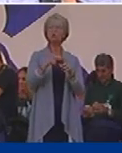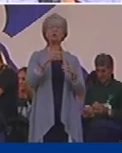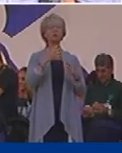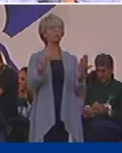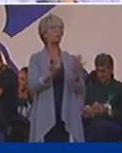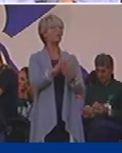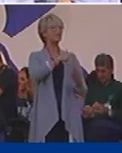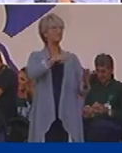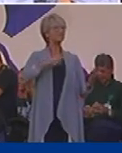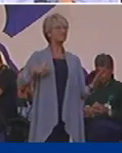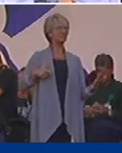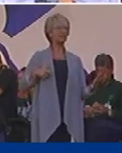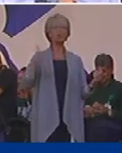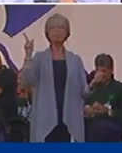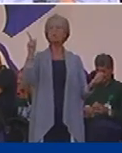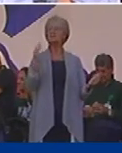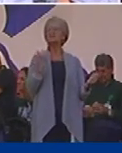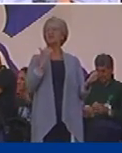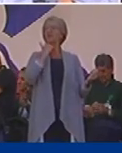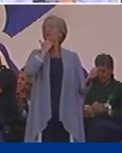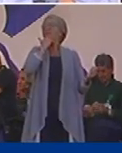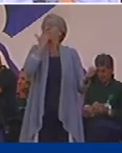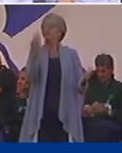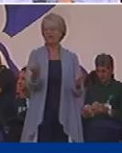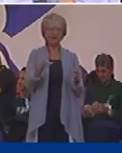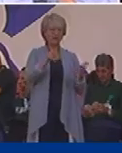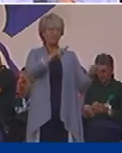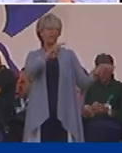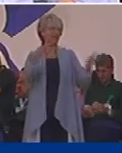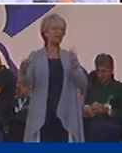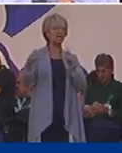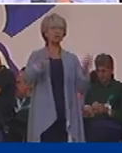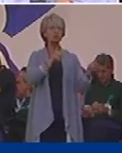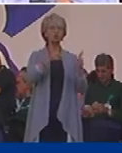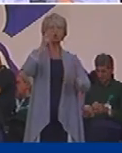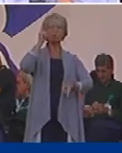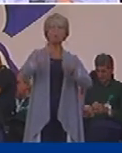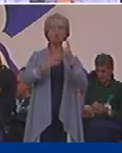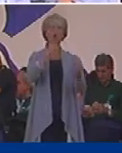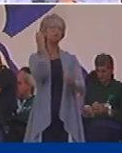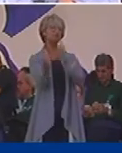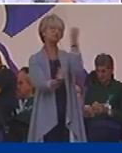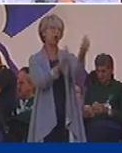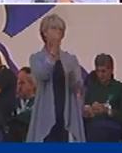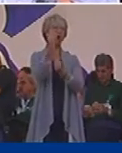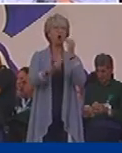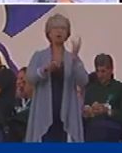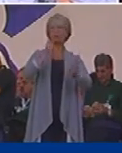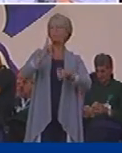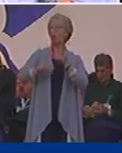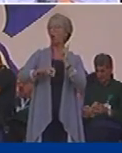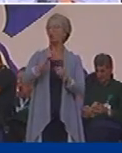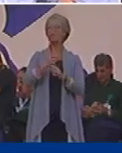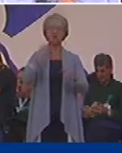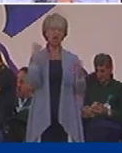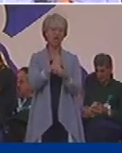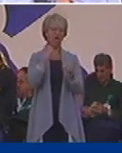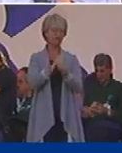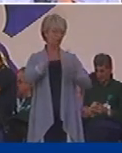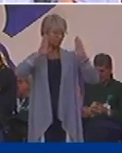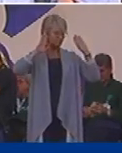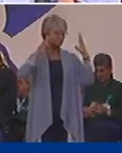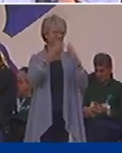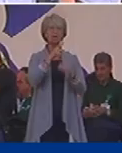sindaco che se ne frega delle mediazioni politiche, dei giochetti politici e che lavori solo per gli